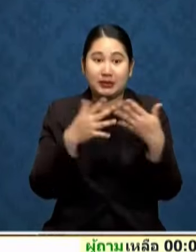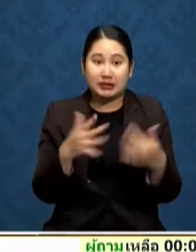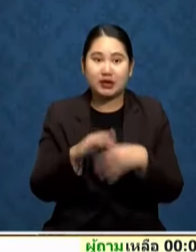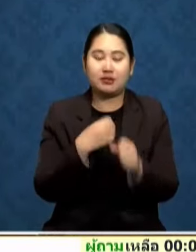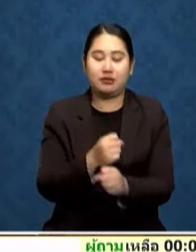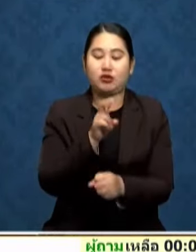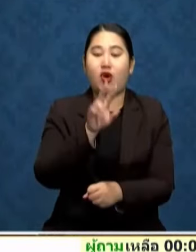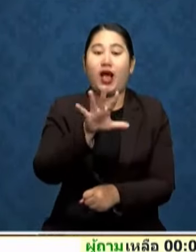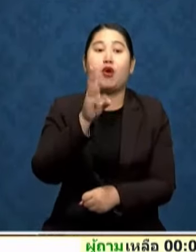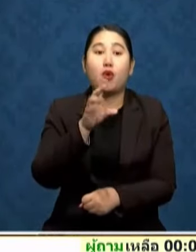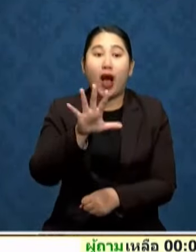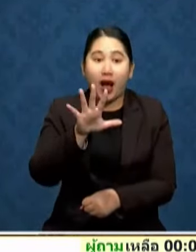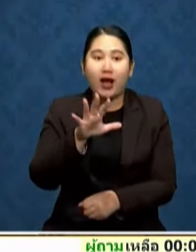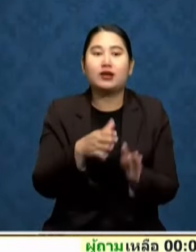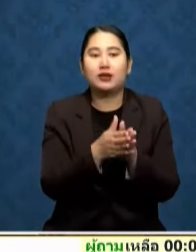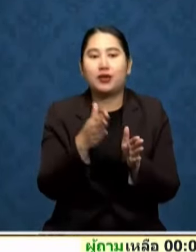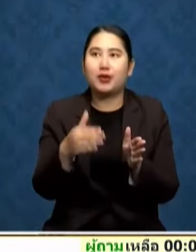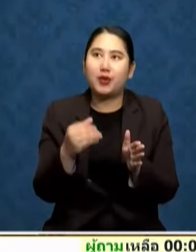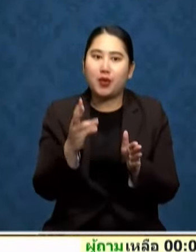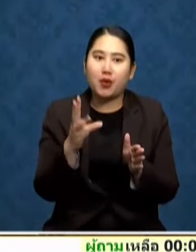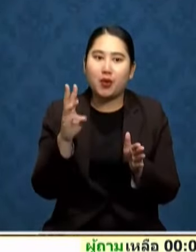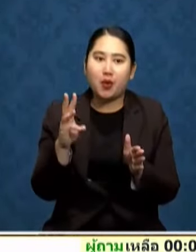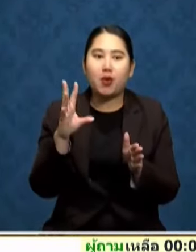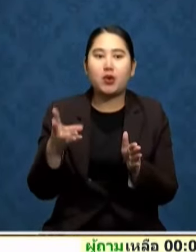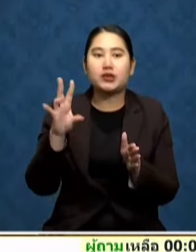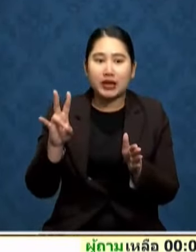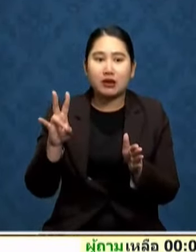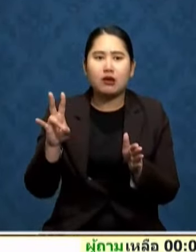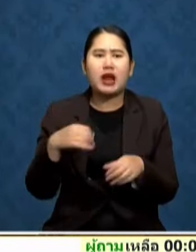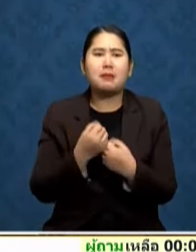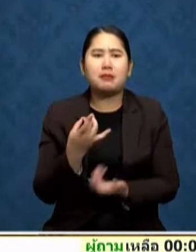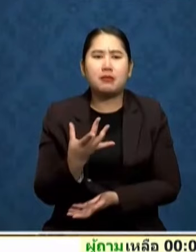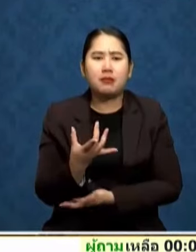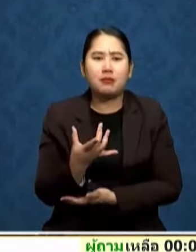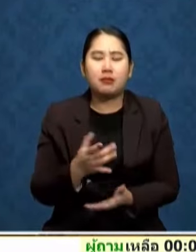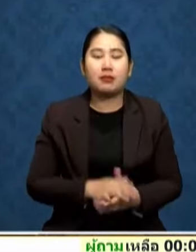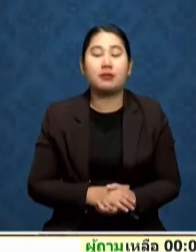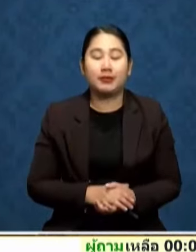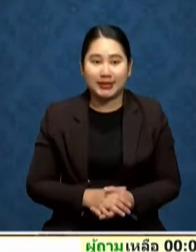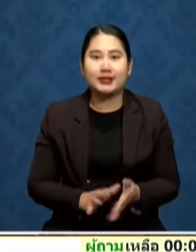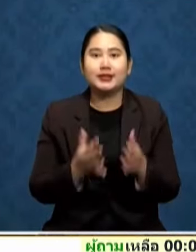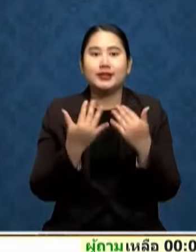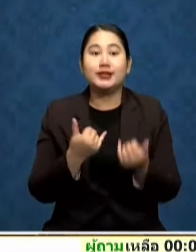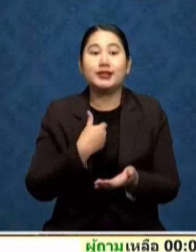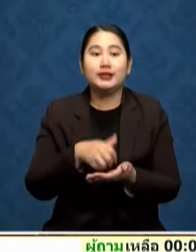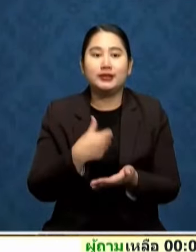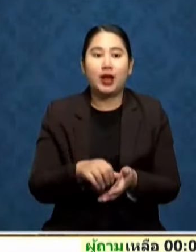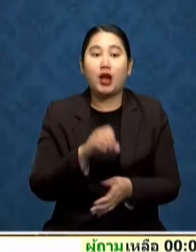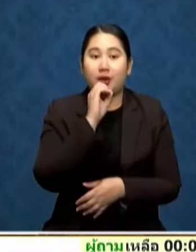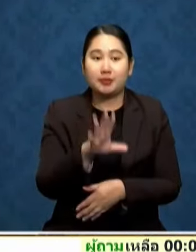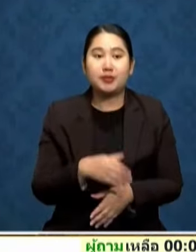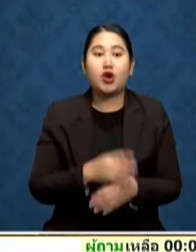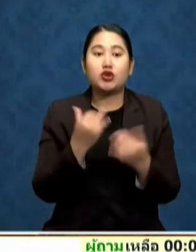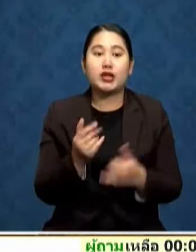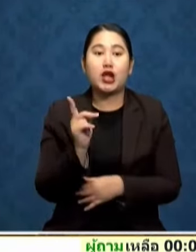65หลังจาก65 66 67มาครึ่งปีแล้วท่านทำอะไรอยู่วันนี้สิ่งที่เอกสารของกรมประมง